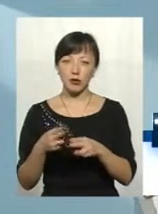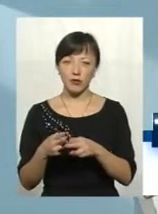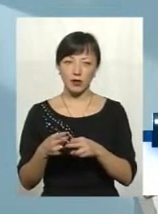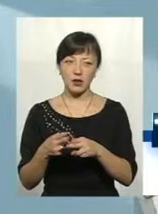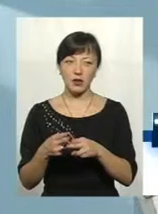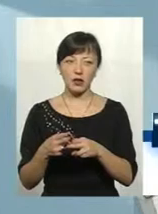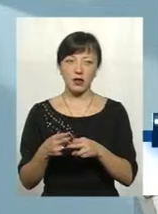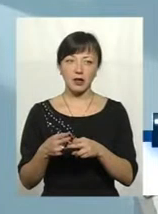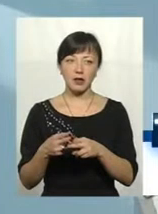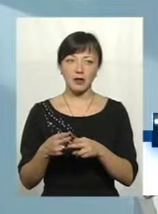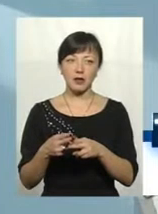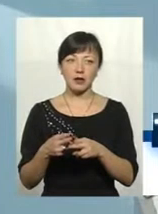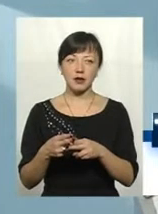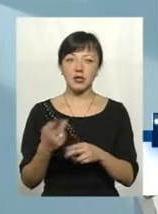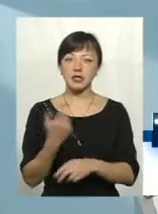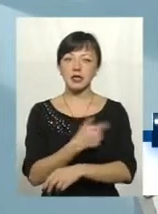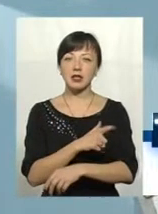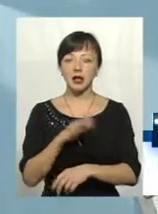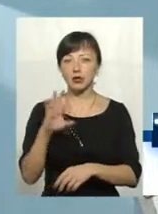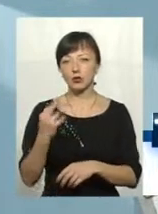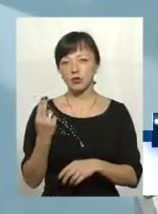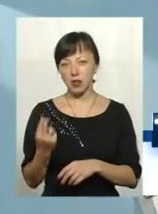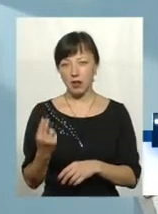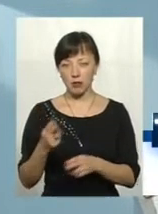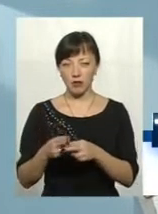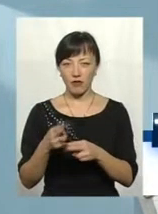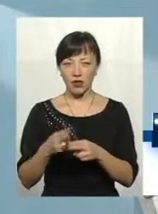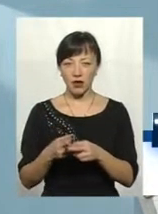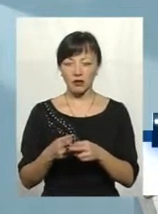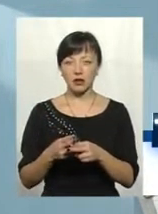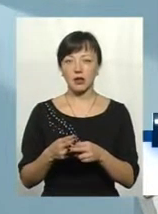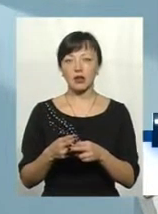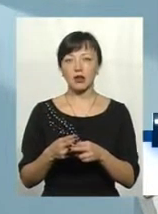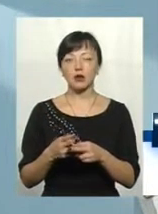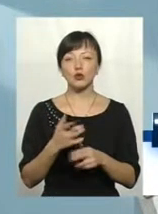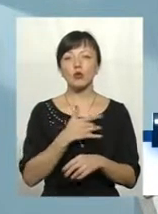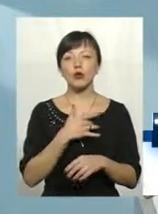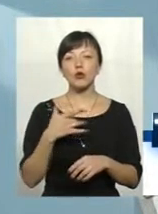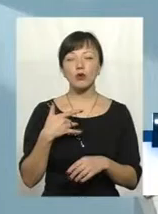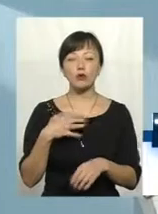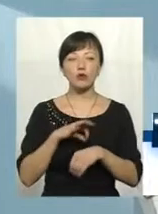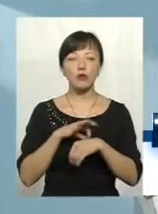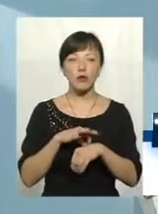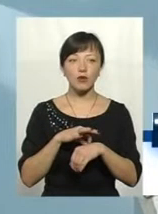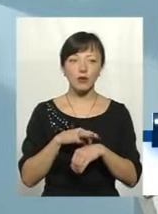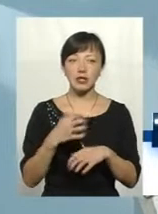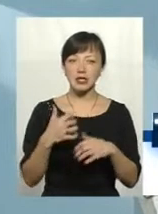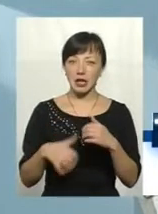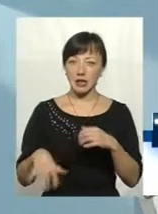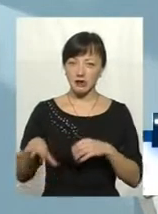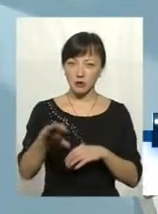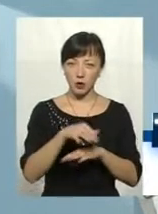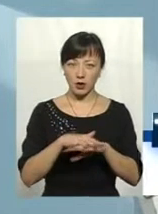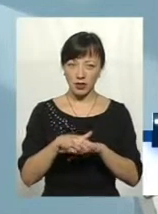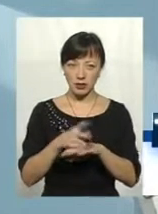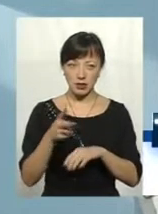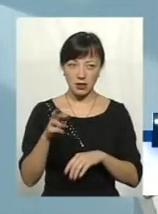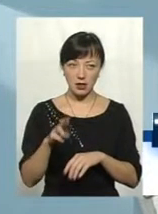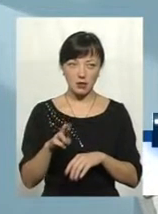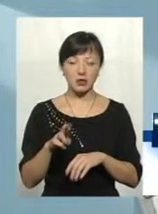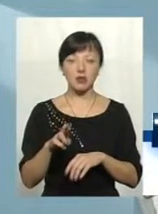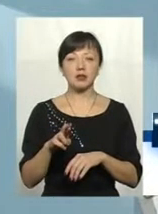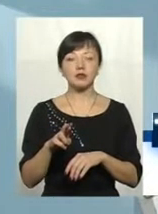неспецифічна – це профілактика санітарна та соціальна профілактика. Профілактика туберкульозу проводиться як серед усього населення. Серед